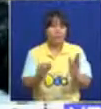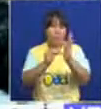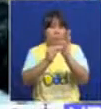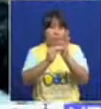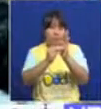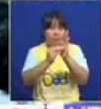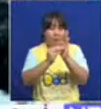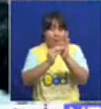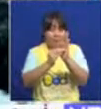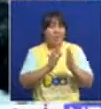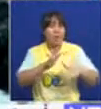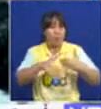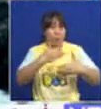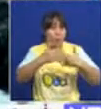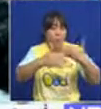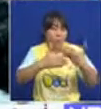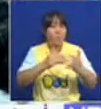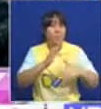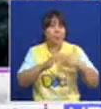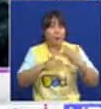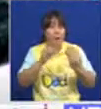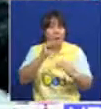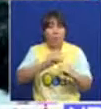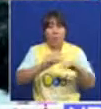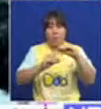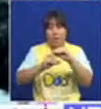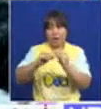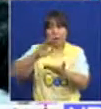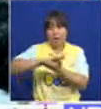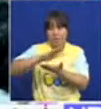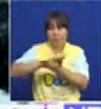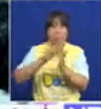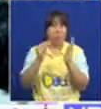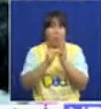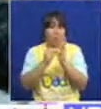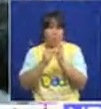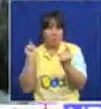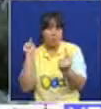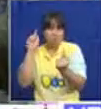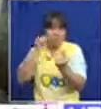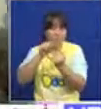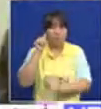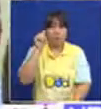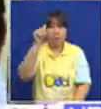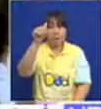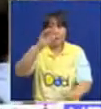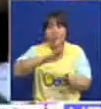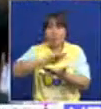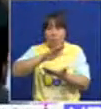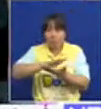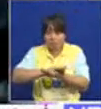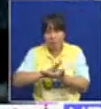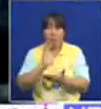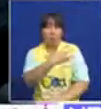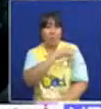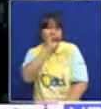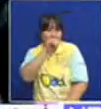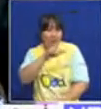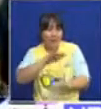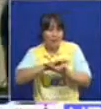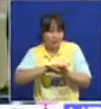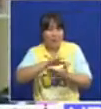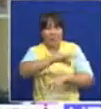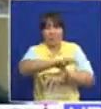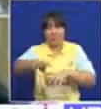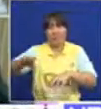มหานครเดินหน้าขยายการพัฒนาโครงการโรงเรียนกรุงเทพมหานครสู่ความเป็นเลิศในโรงเรียนสังกัดกรุงเทพมหานครจำนวน46